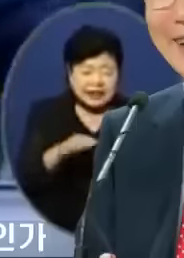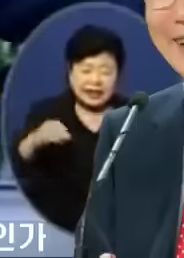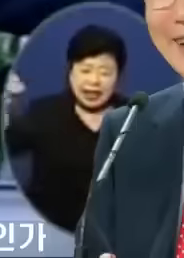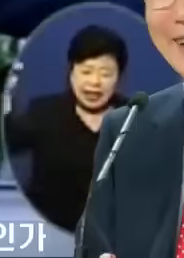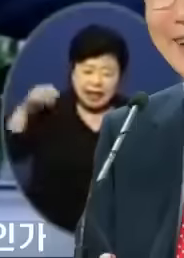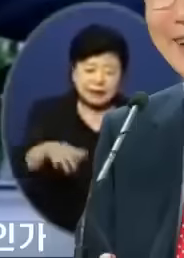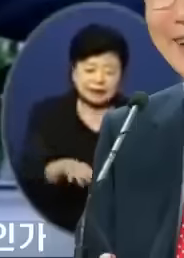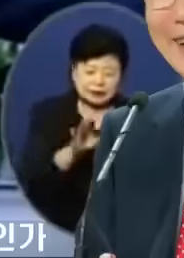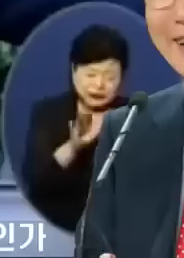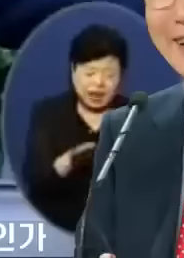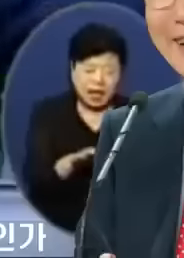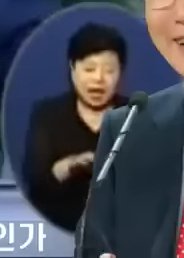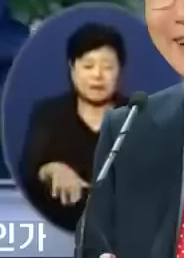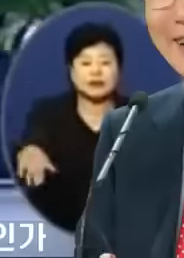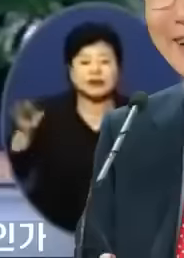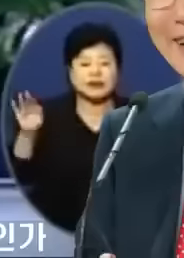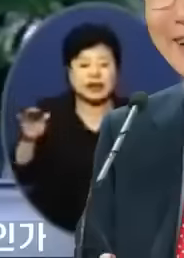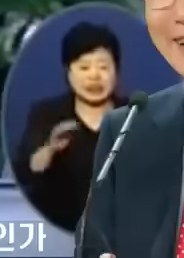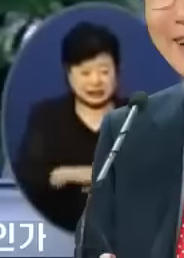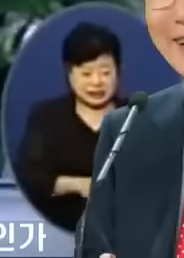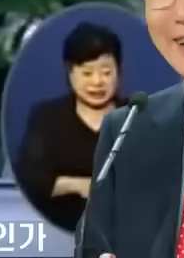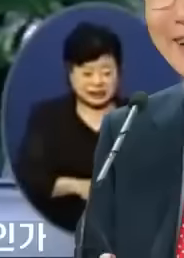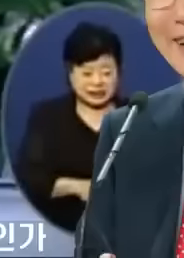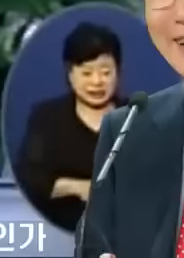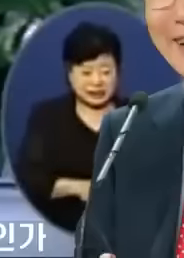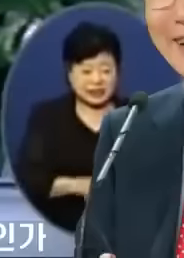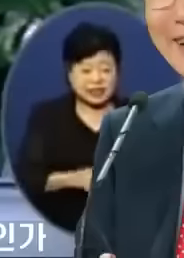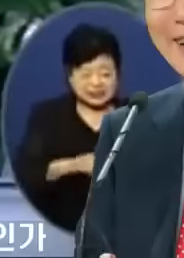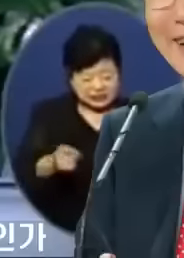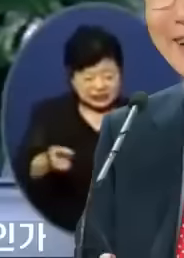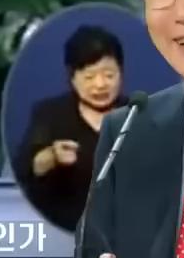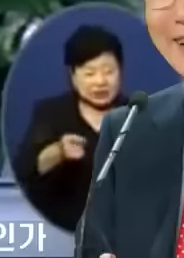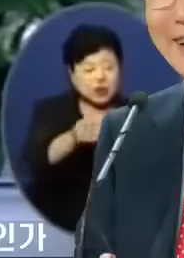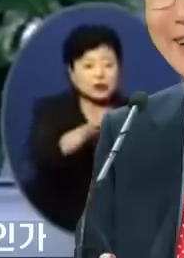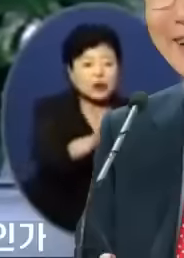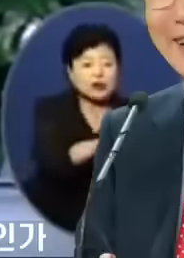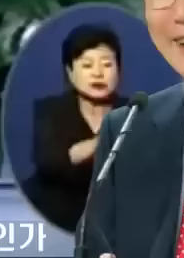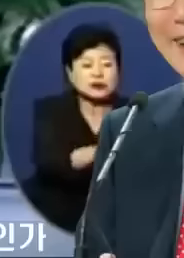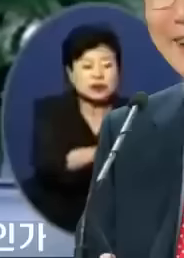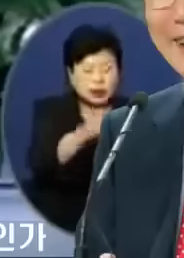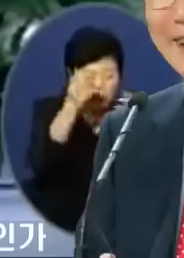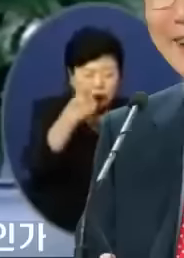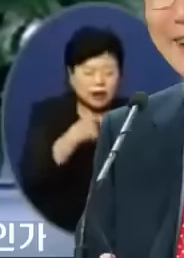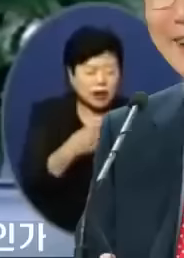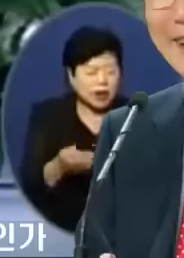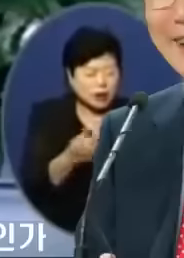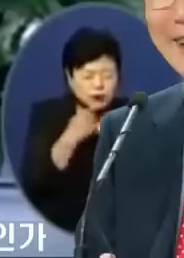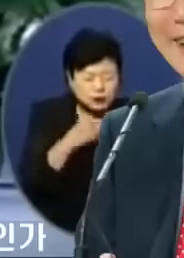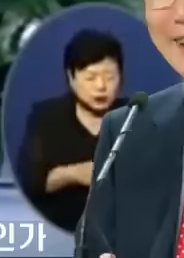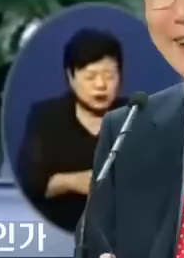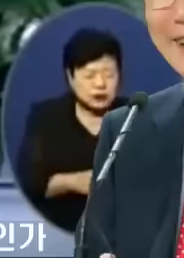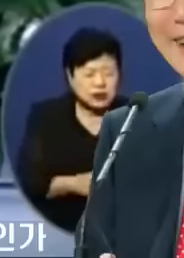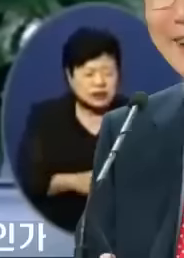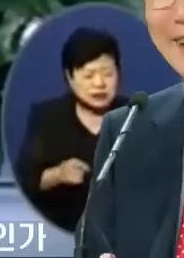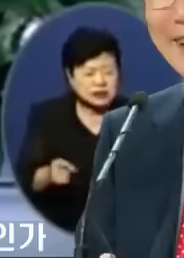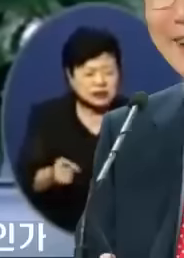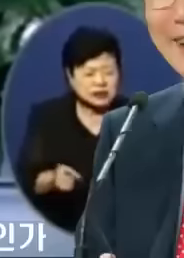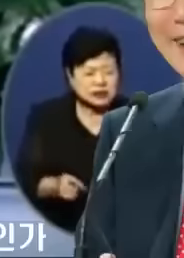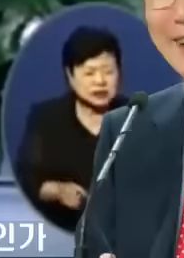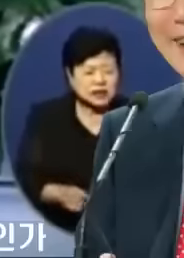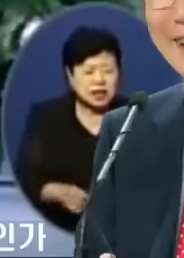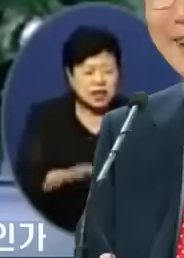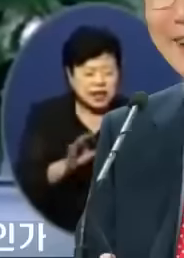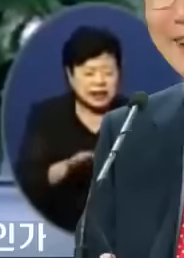받으면 쫙 펼쳐지는 것입니다. 그런데 쫙 찢어져서 고통을 당하지 않게 하고 쉽게 나오니까 날개가